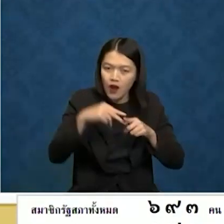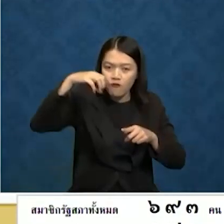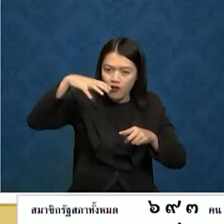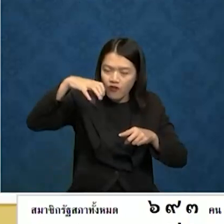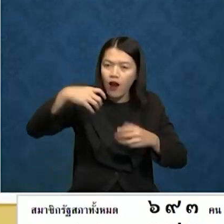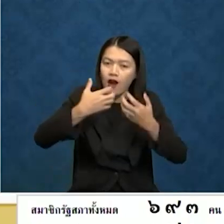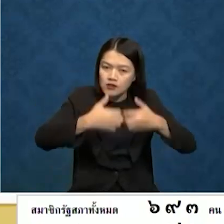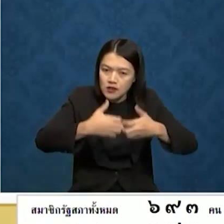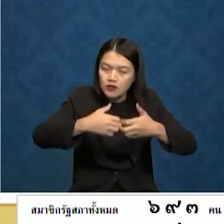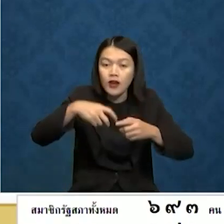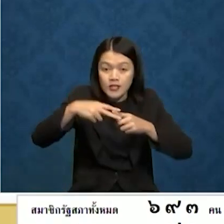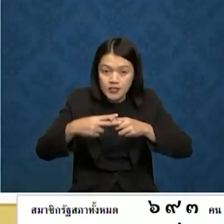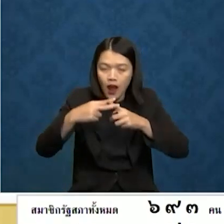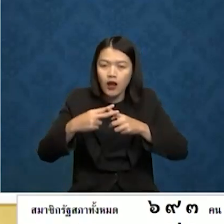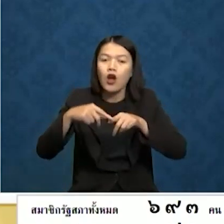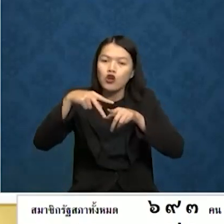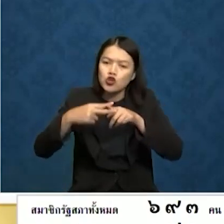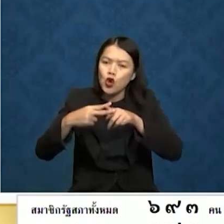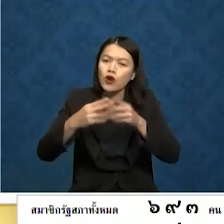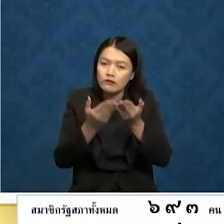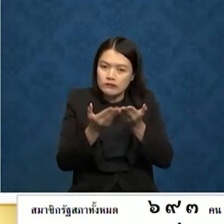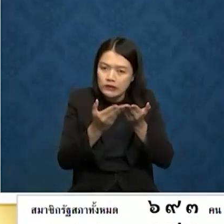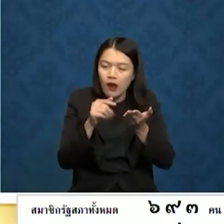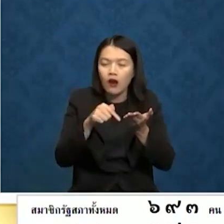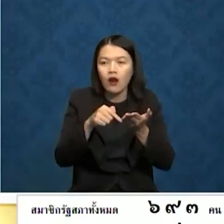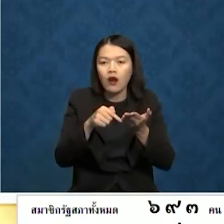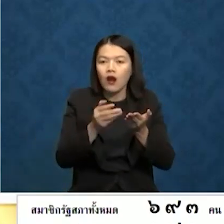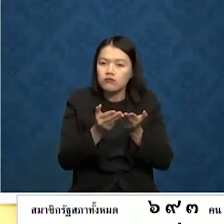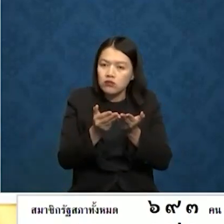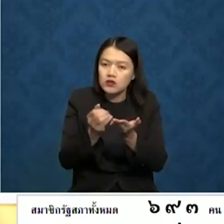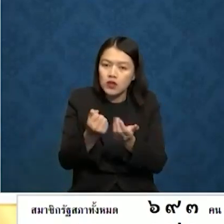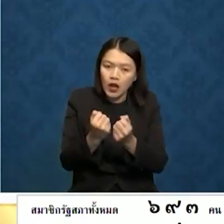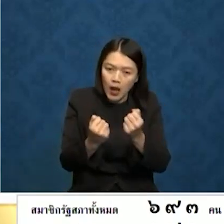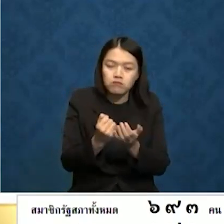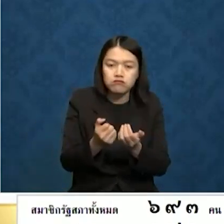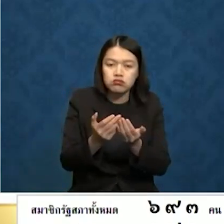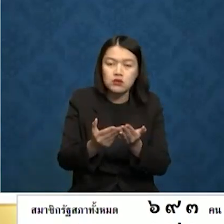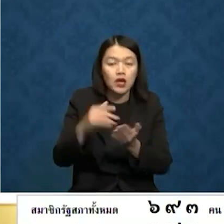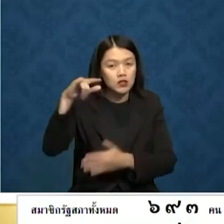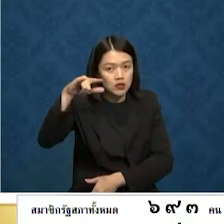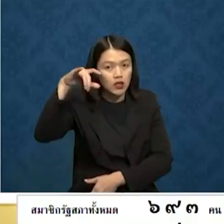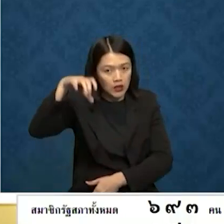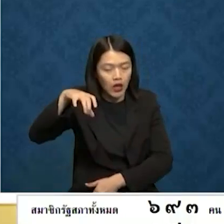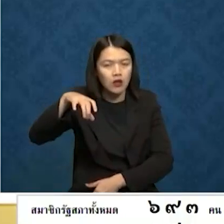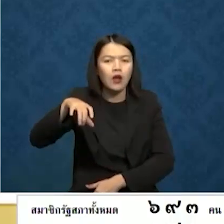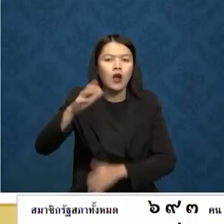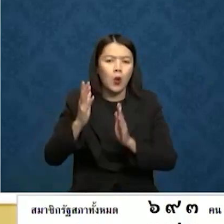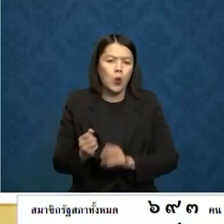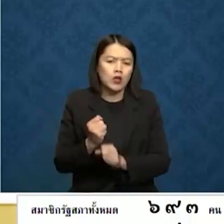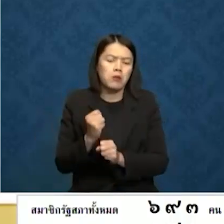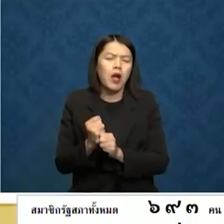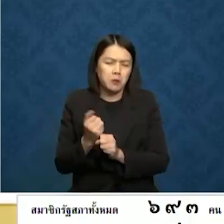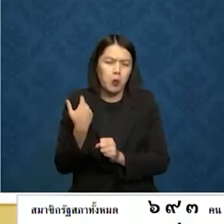เครื่องกลเรื่องของการซ่อมบำรุงเรือการเดินเรือและการช่างอากาศยานซึ่งเราขาดแคลนบุคลากร